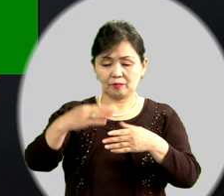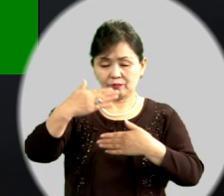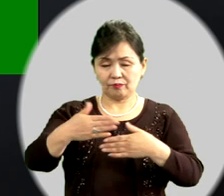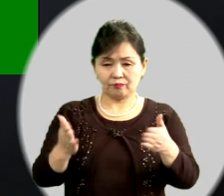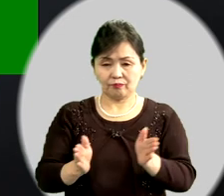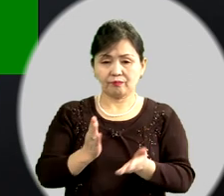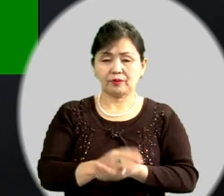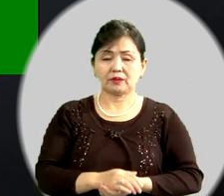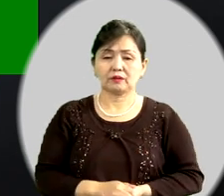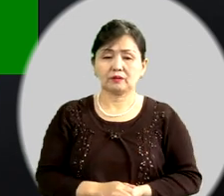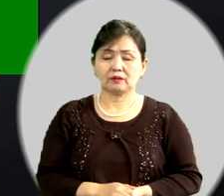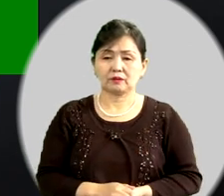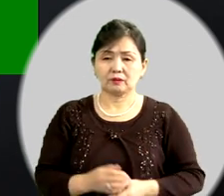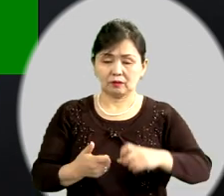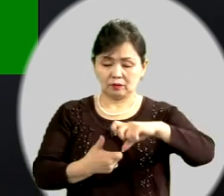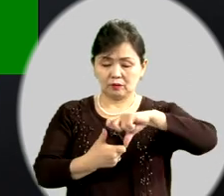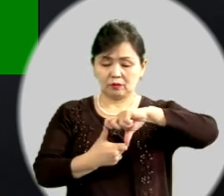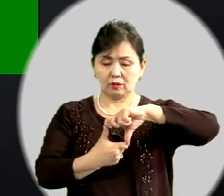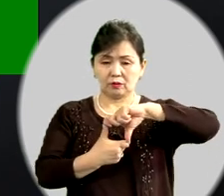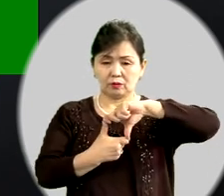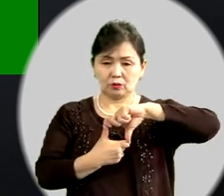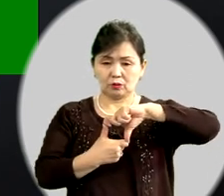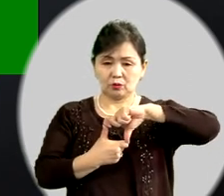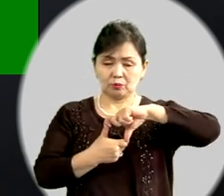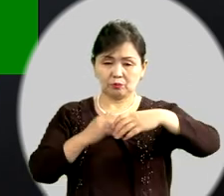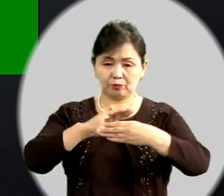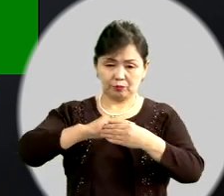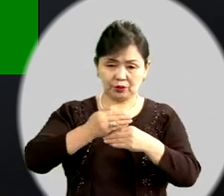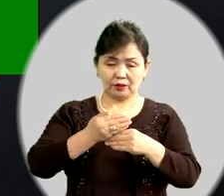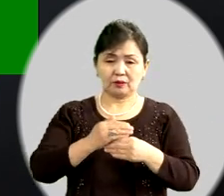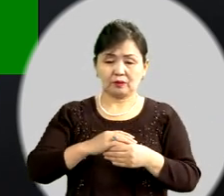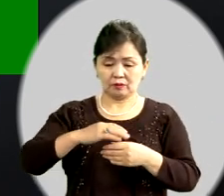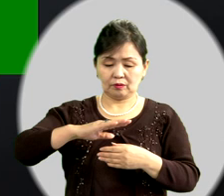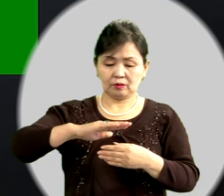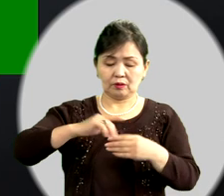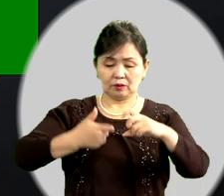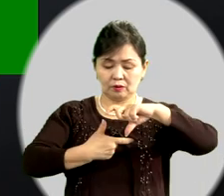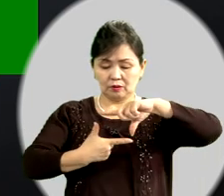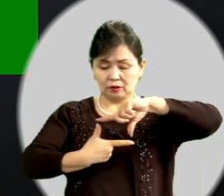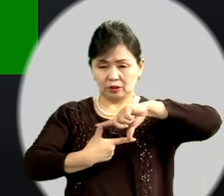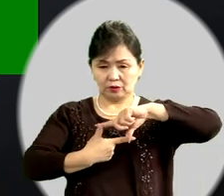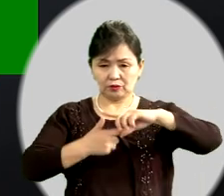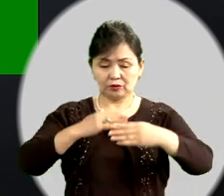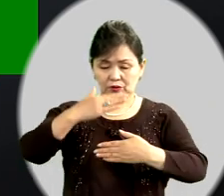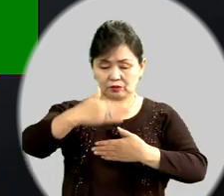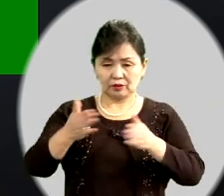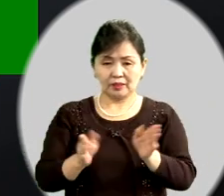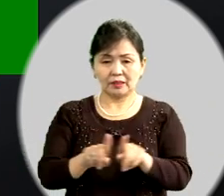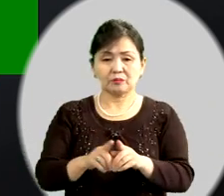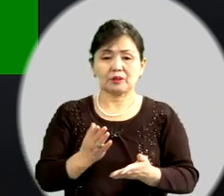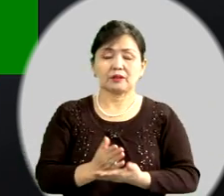биетийг ажиглахад хэмжээсүүд нь өөр байгааг харж байна. За тэгвэл одоо бүгдээрээ эндээс